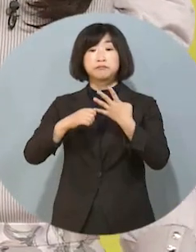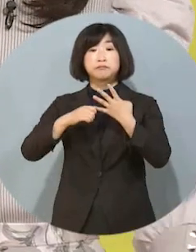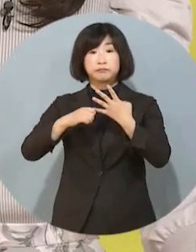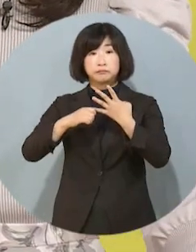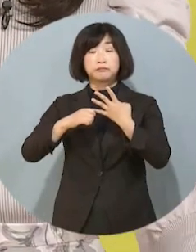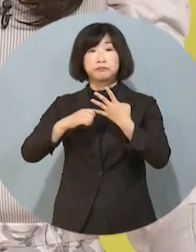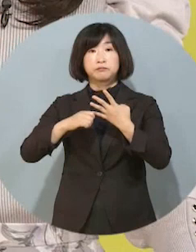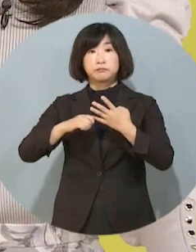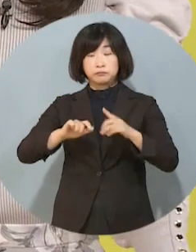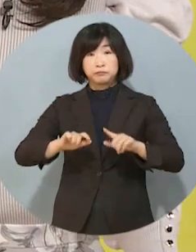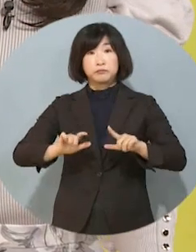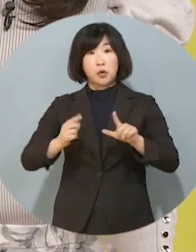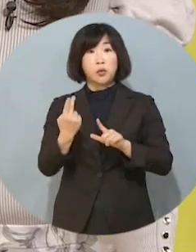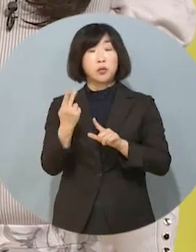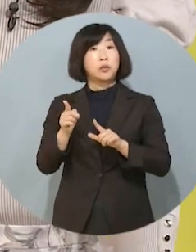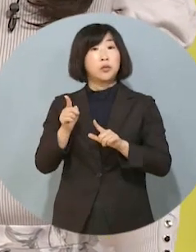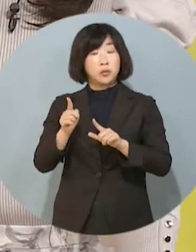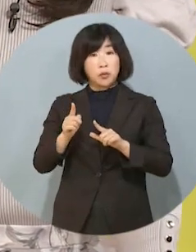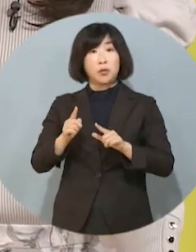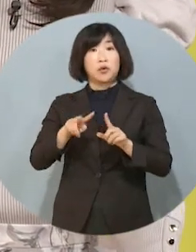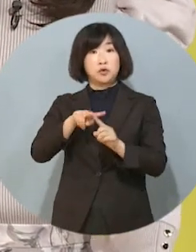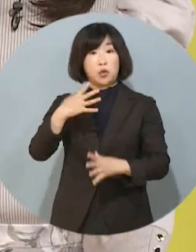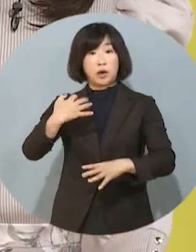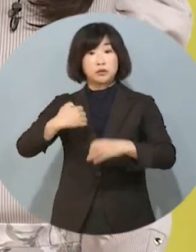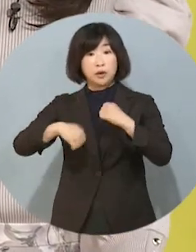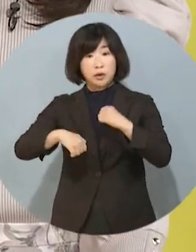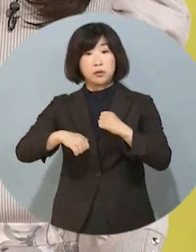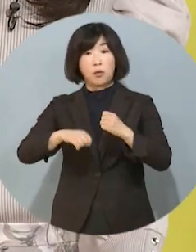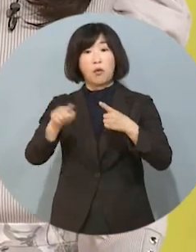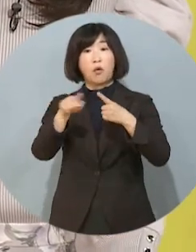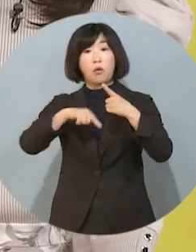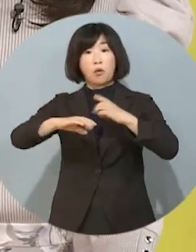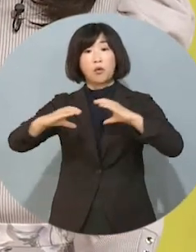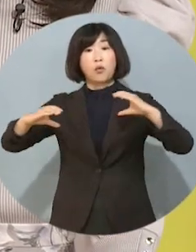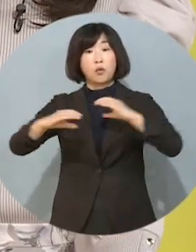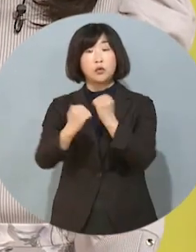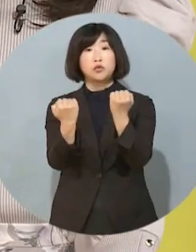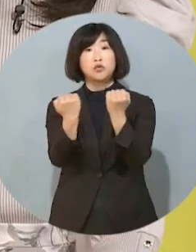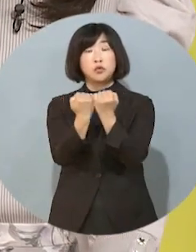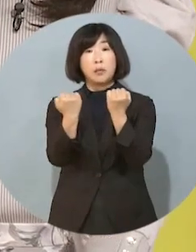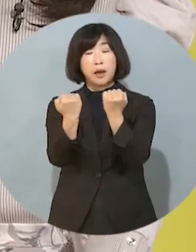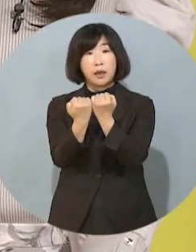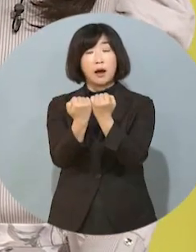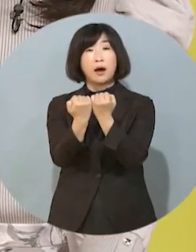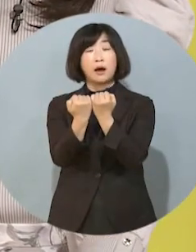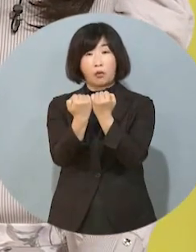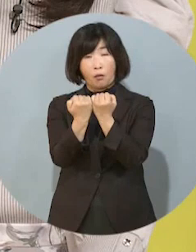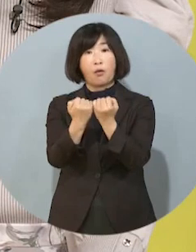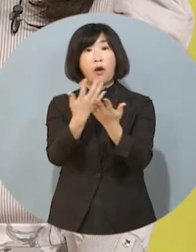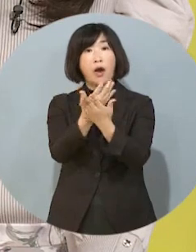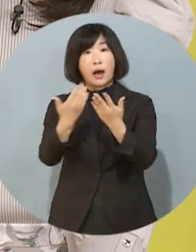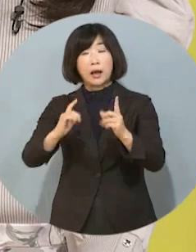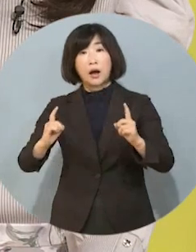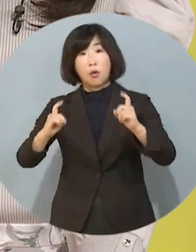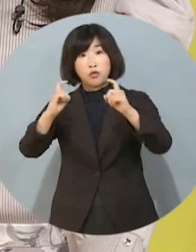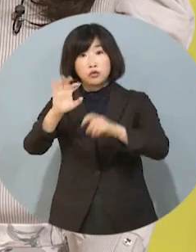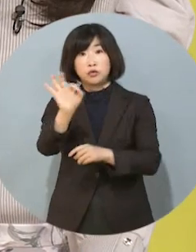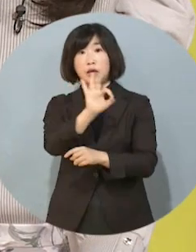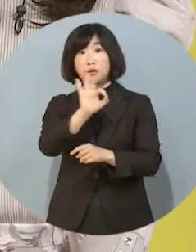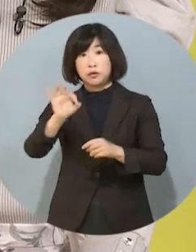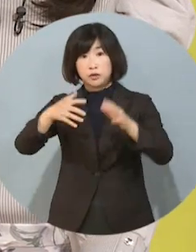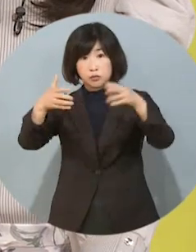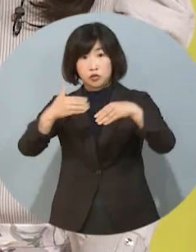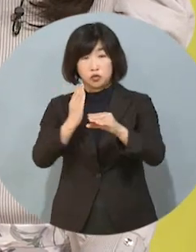ますとは小学生を対象に公共交通マナーなどをテーマとした絵画コンクールの作品を